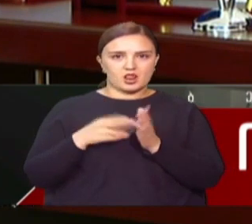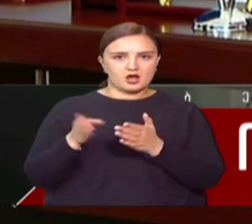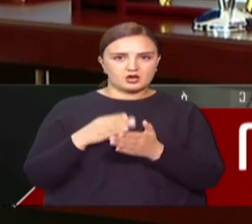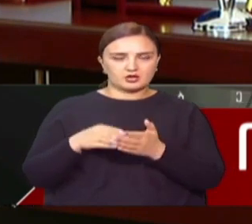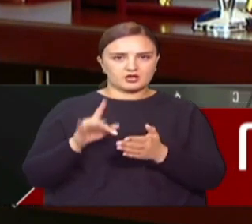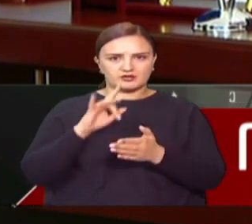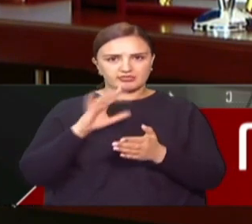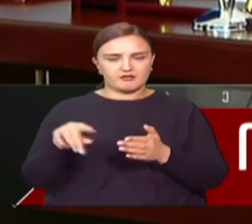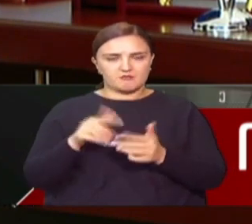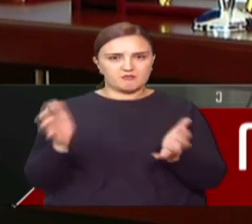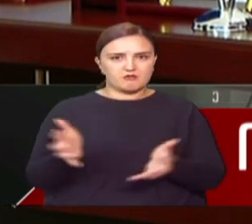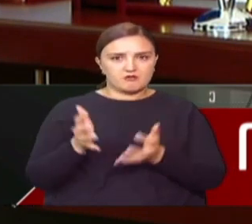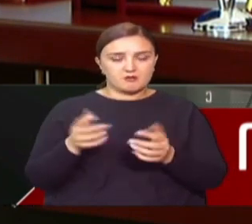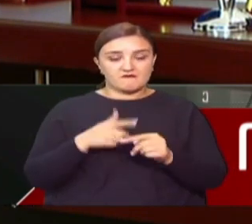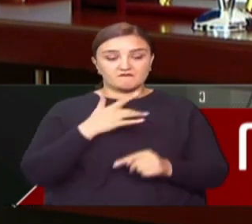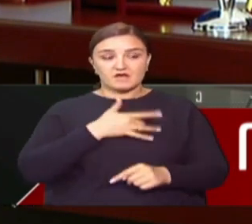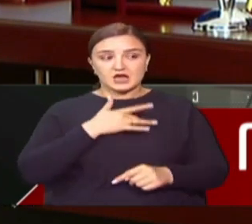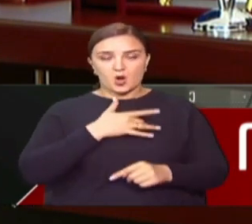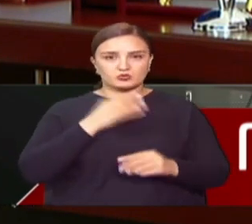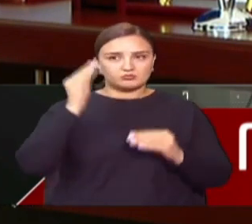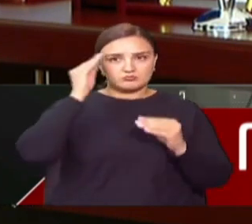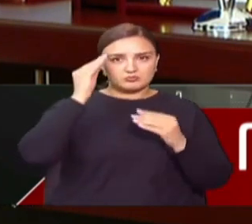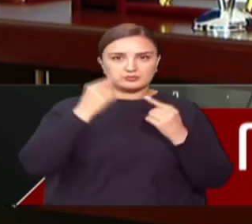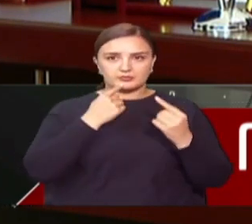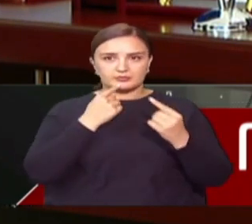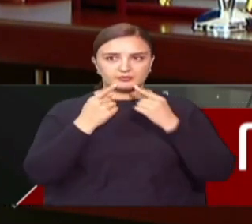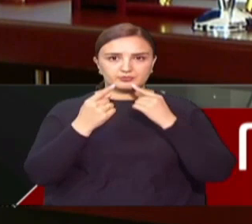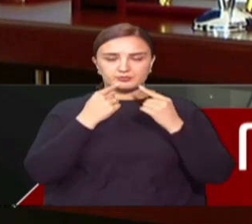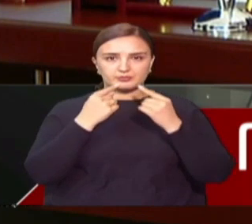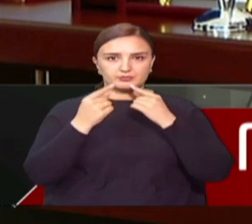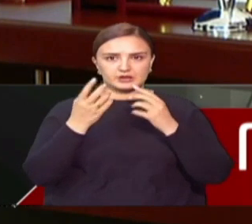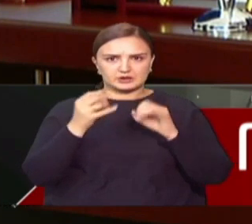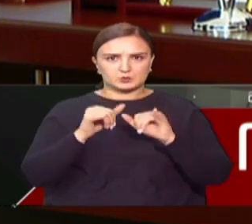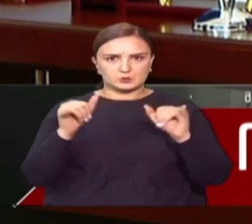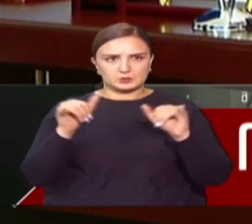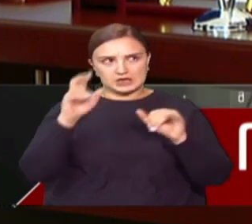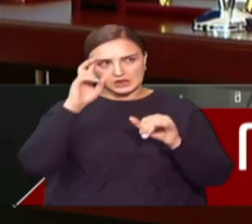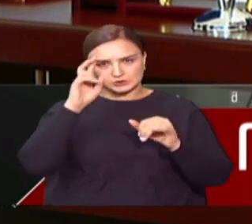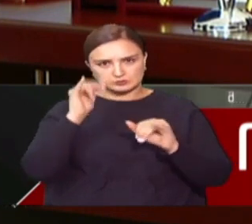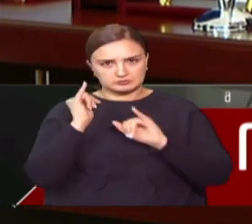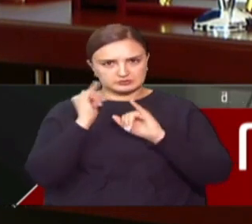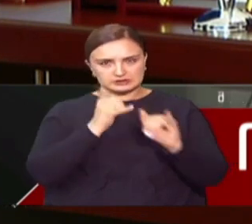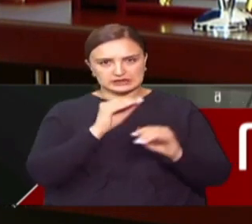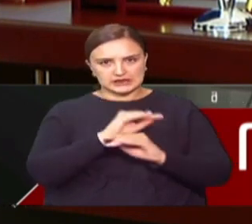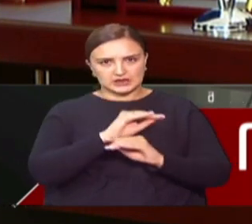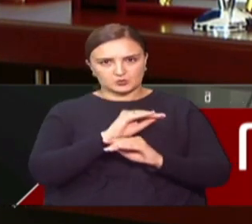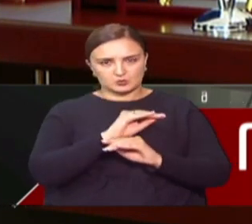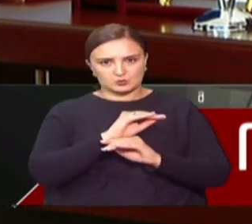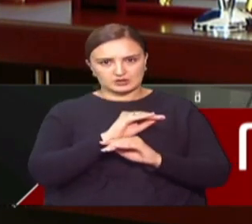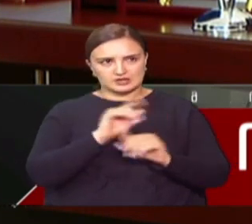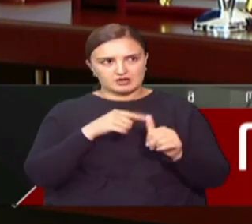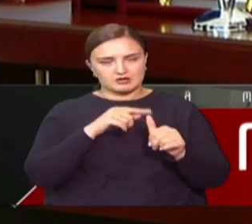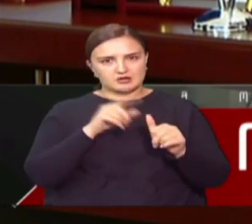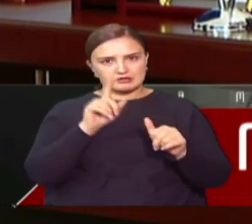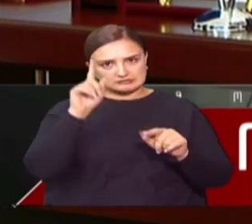ვარაუდები გამოითქმებოდა და ამ ვარაუდებზე აყრდნობდნენ შემდეგ ხელისუფლების მიმართ კრიტიკულ განწყობებს და იარლიხებს,